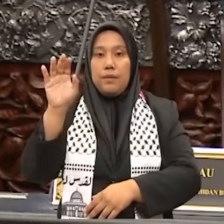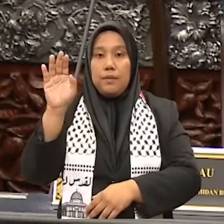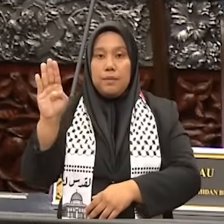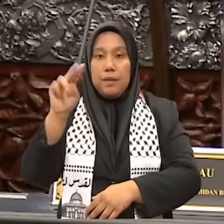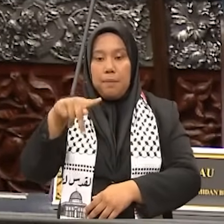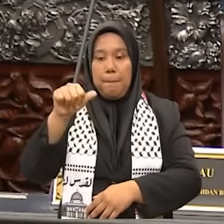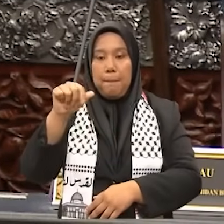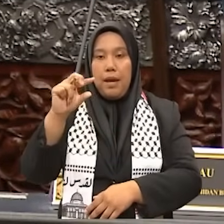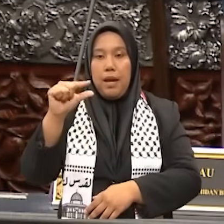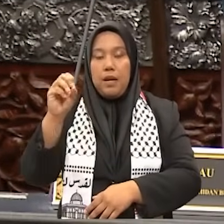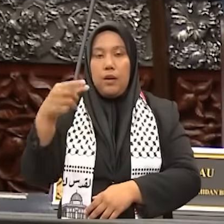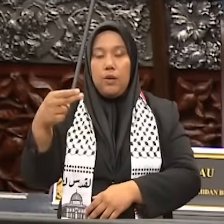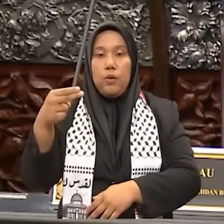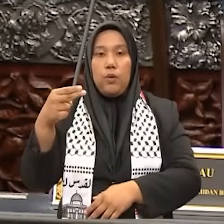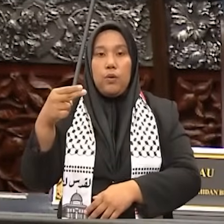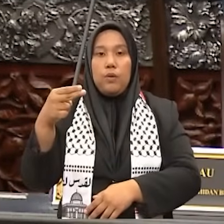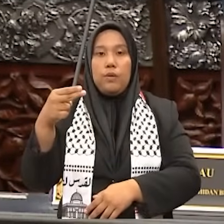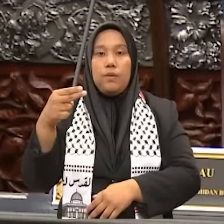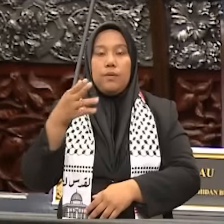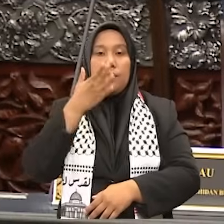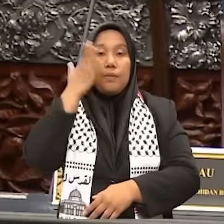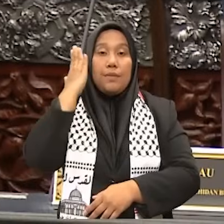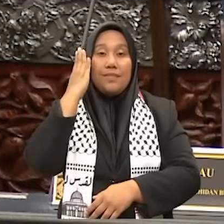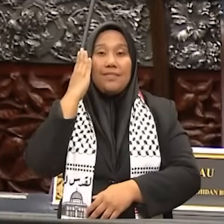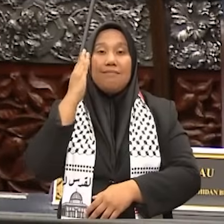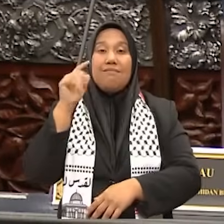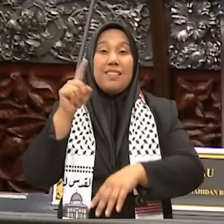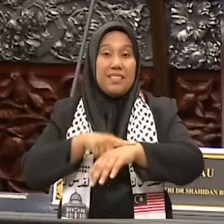ialah pada zaman COVID-19.